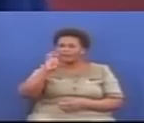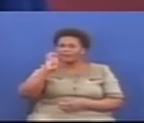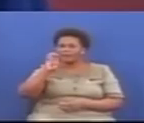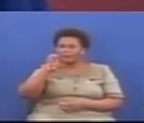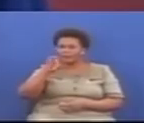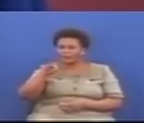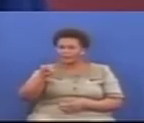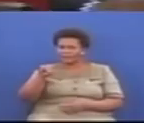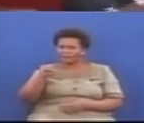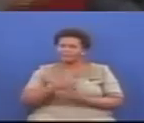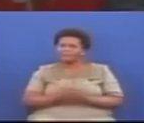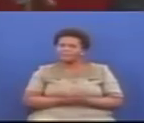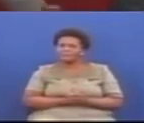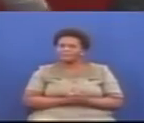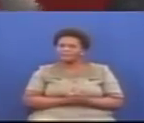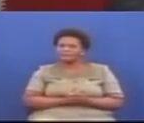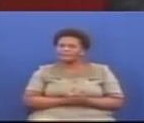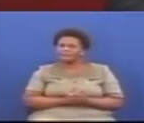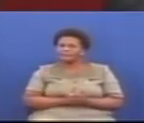Karen.